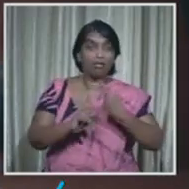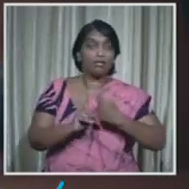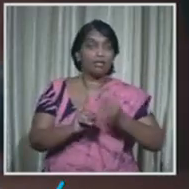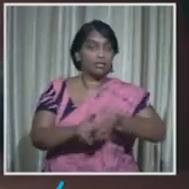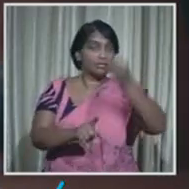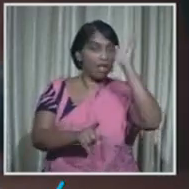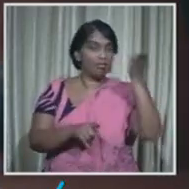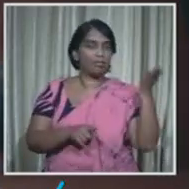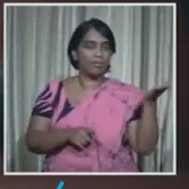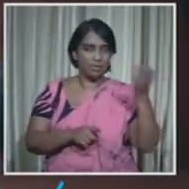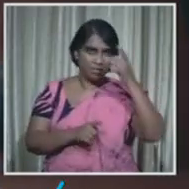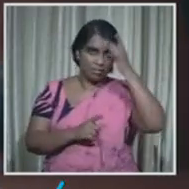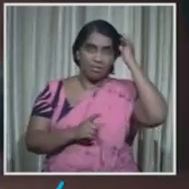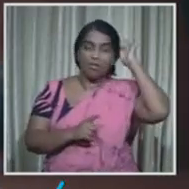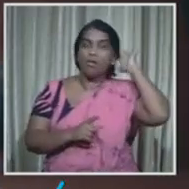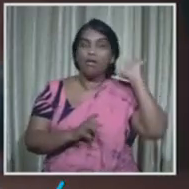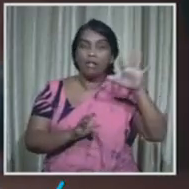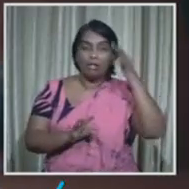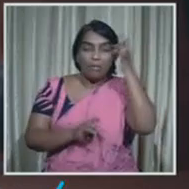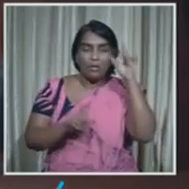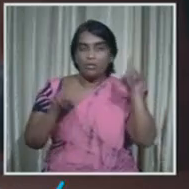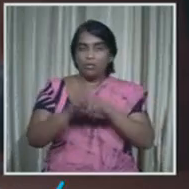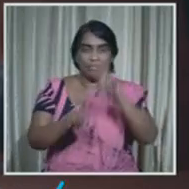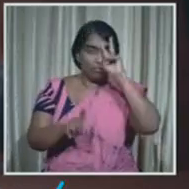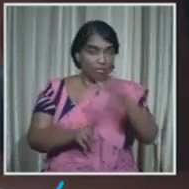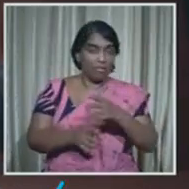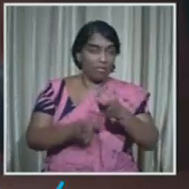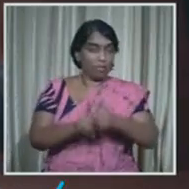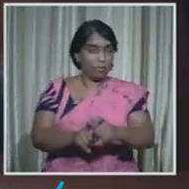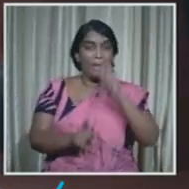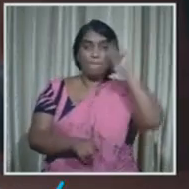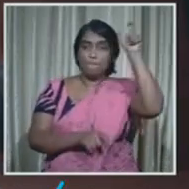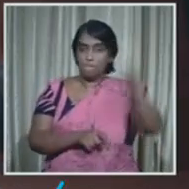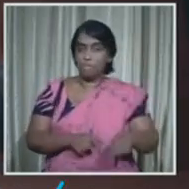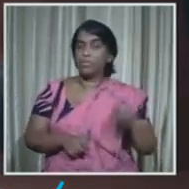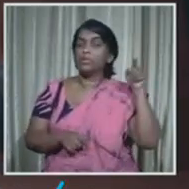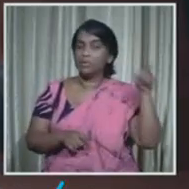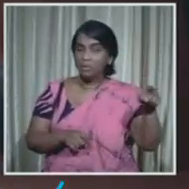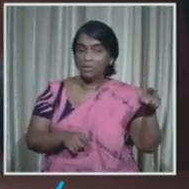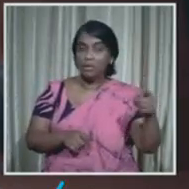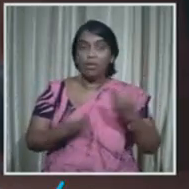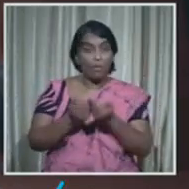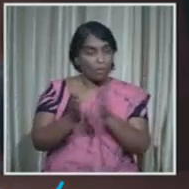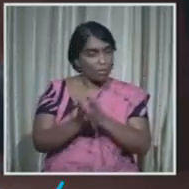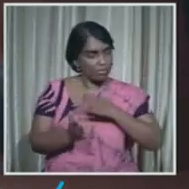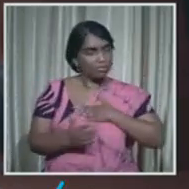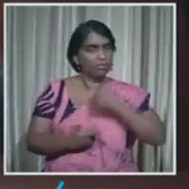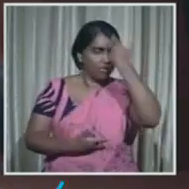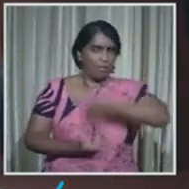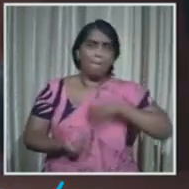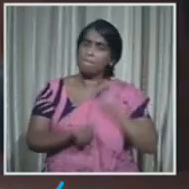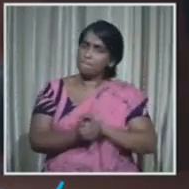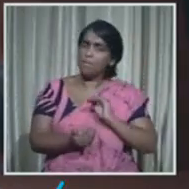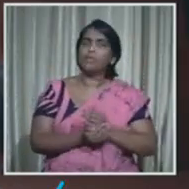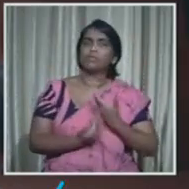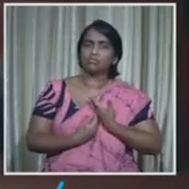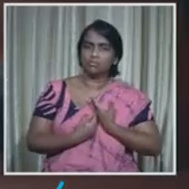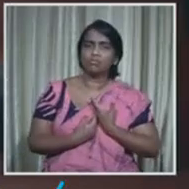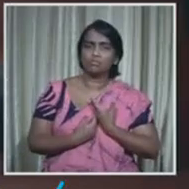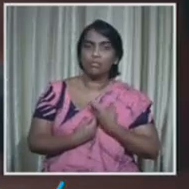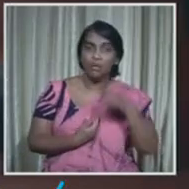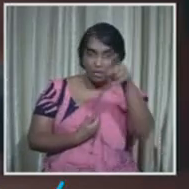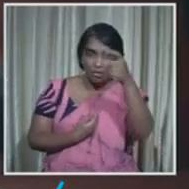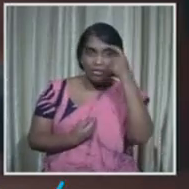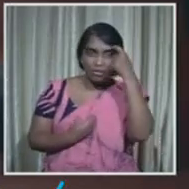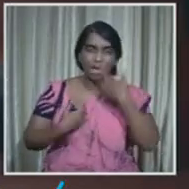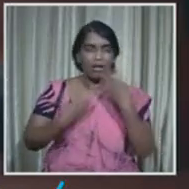ඉන්නවා ඒ නිසා වියරු මනස සහිත මිනිහෙක් අන්න ඒ නිසා කරු කතානායකතුනි ස්වේච්ඡාවෙන් අපි ආරක්ෂාව තහවුරු කරගෙන තිබෙනවා ඕගොල්ලෝ හිතනවාද අපි